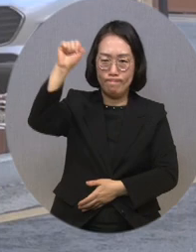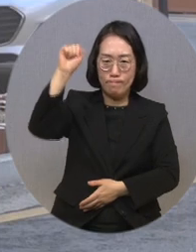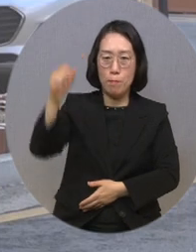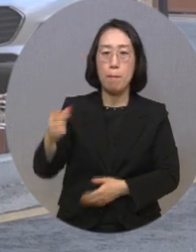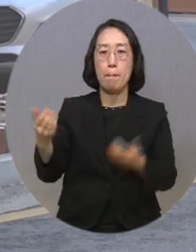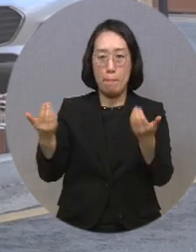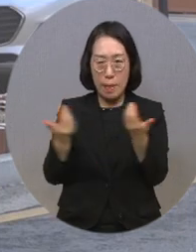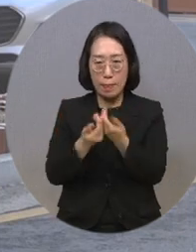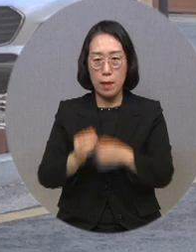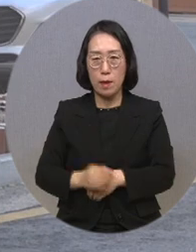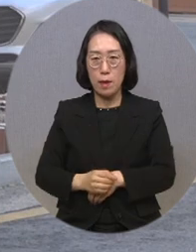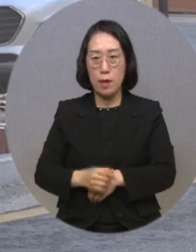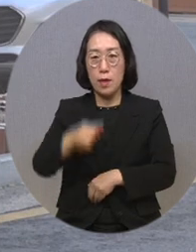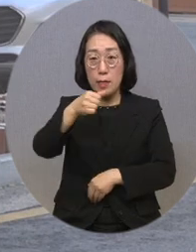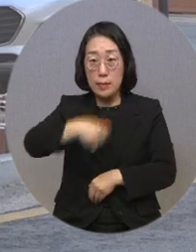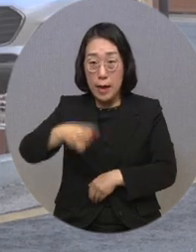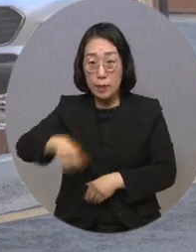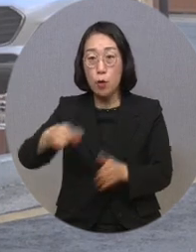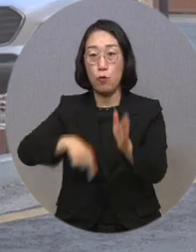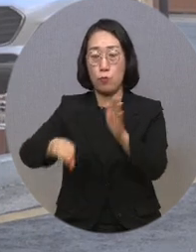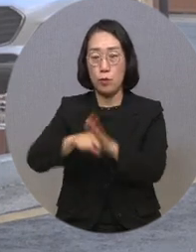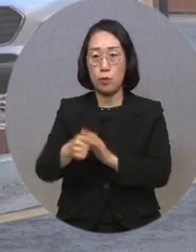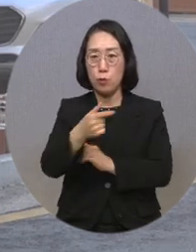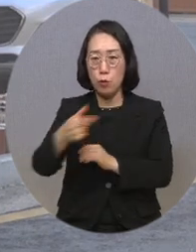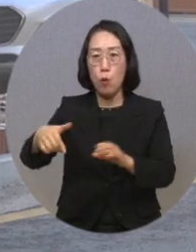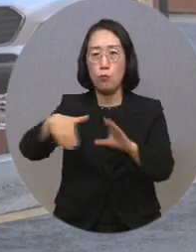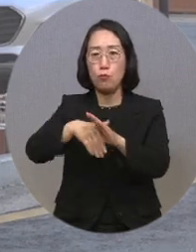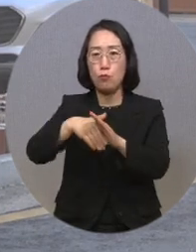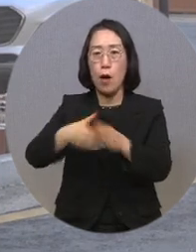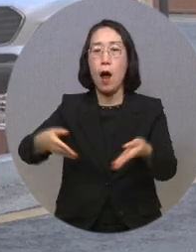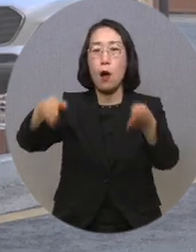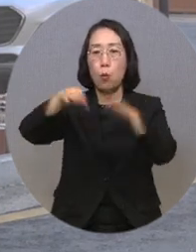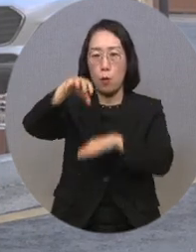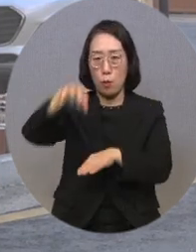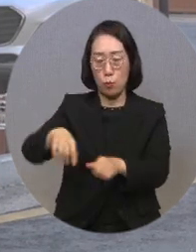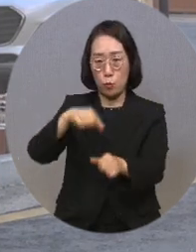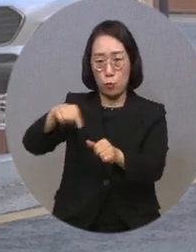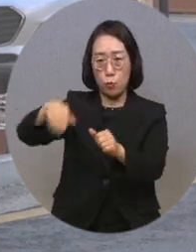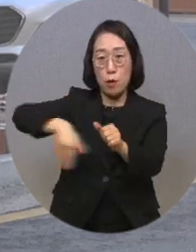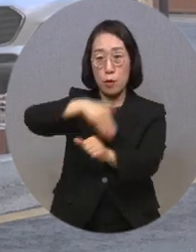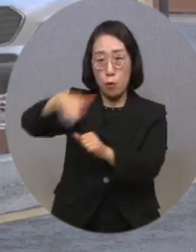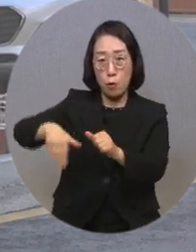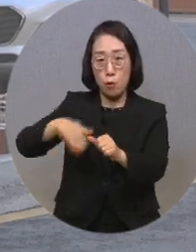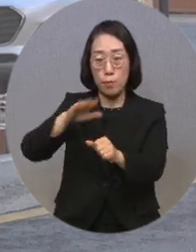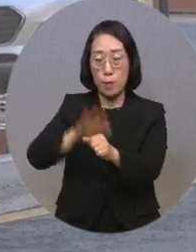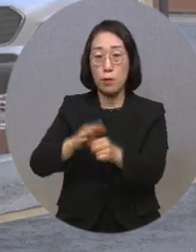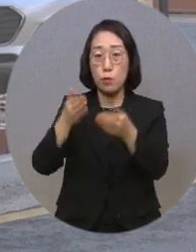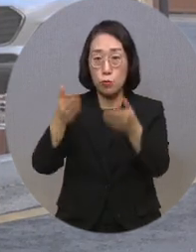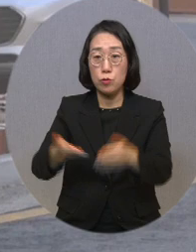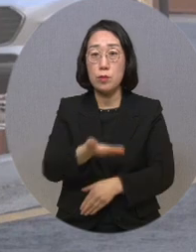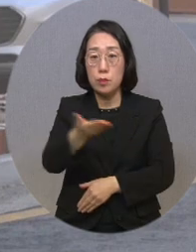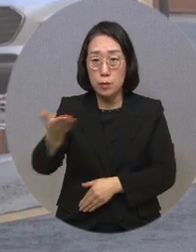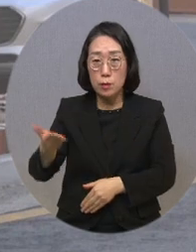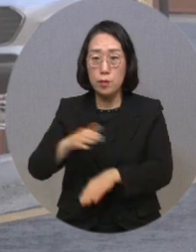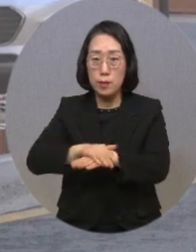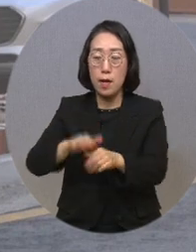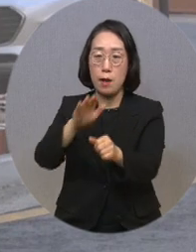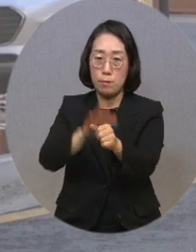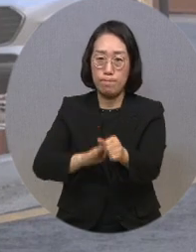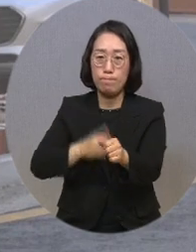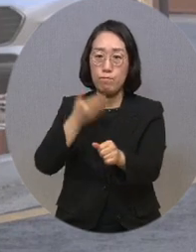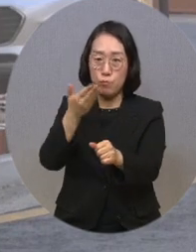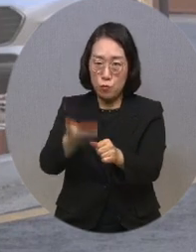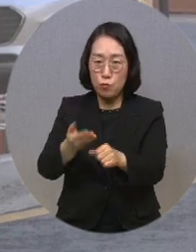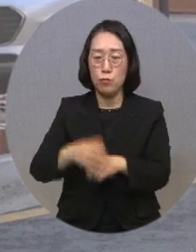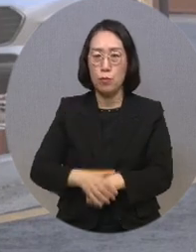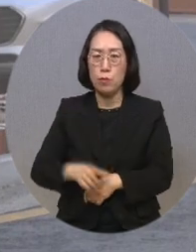들었습니다. 다음 세대를 위해 더 많은 문화 공간과 교육 여건을 조성해 그들을 위로해야 할